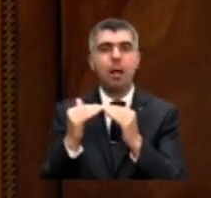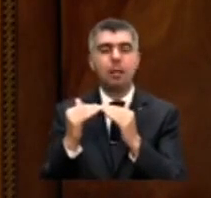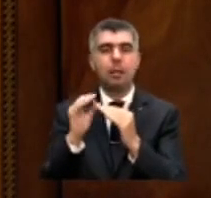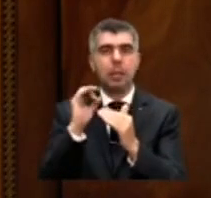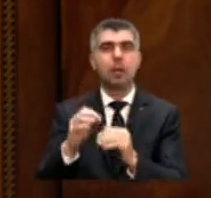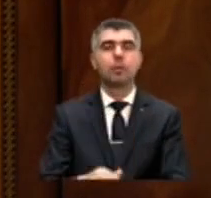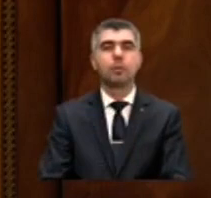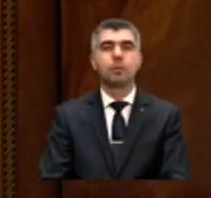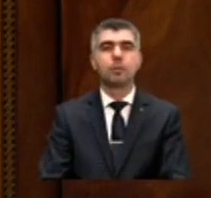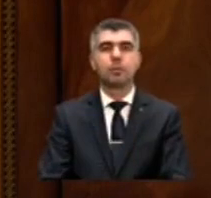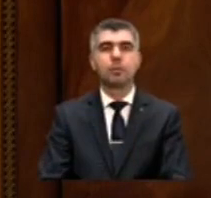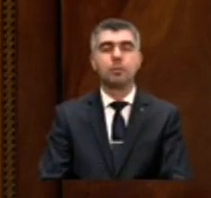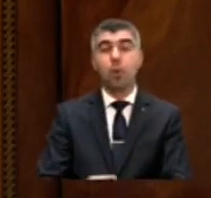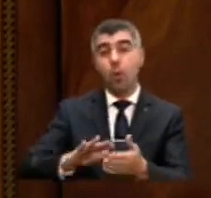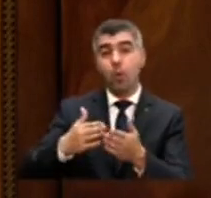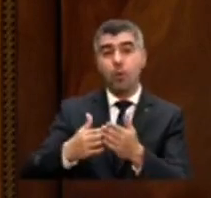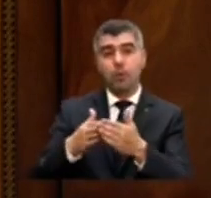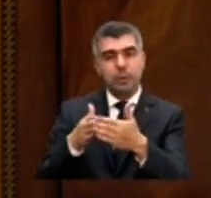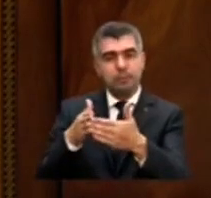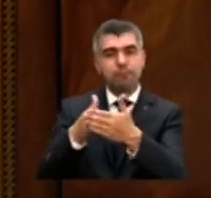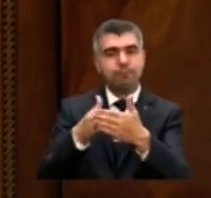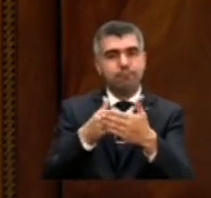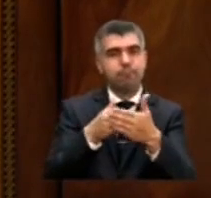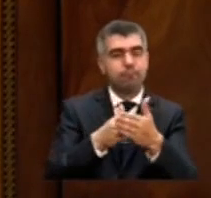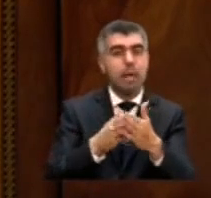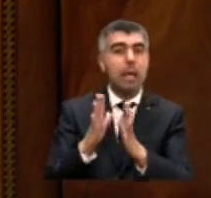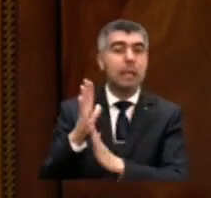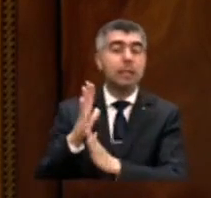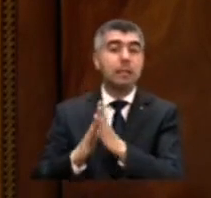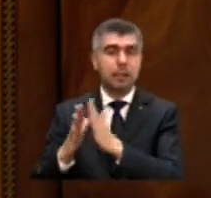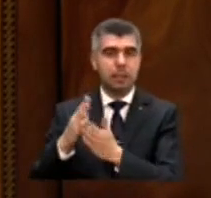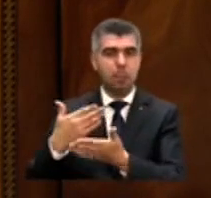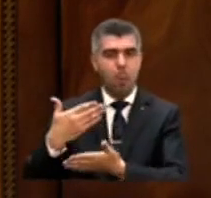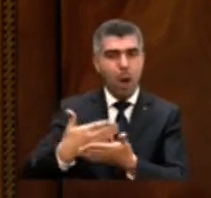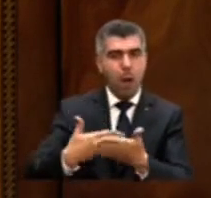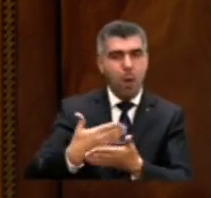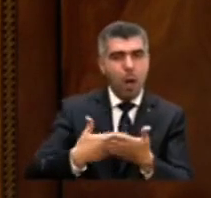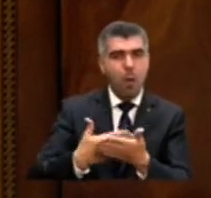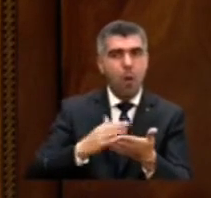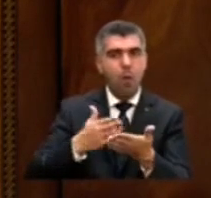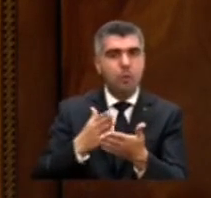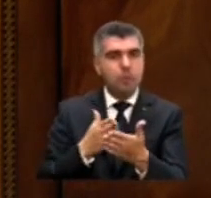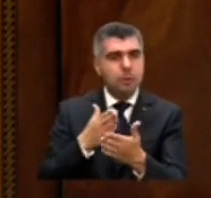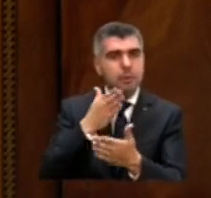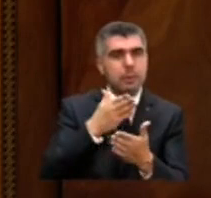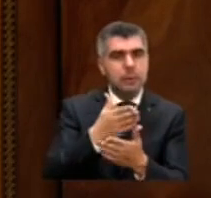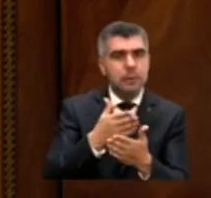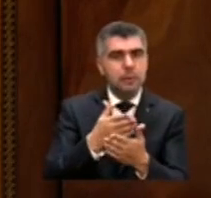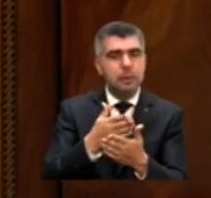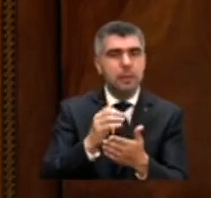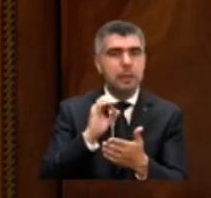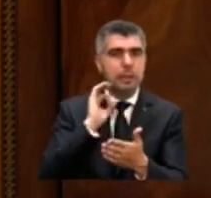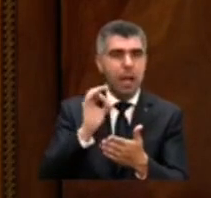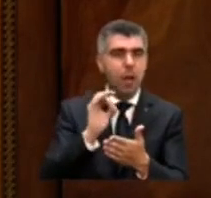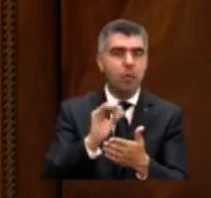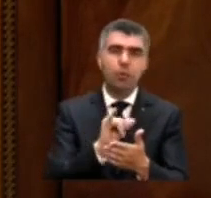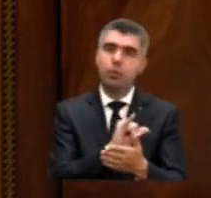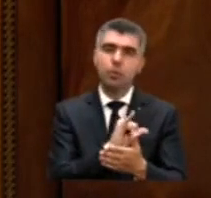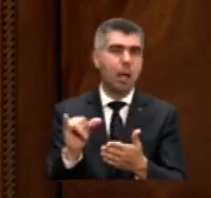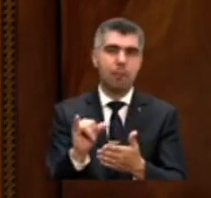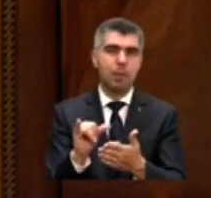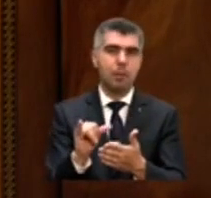الاقتصاديين بتجاوز الحواجز الإدارية والتنظيمية التي تعرقل النمو السليم